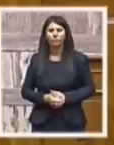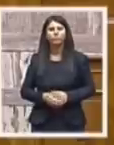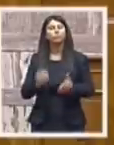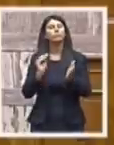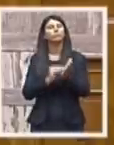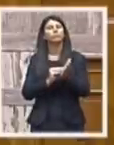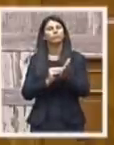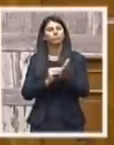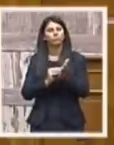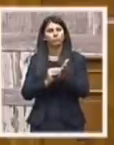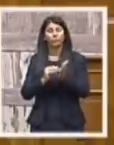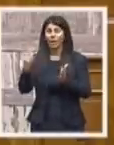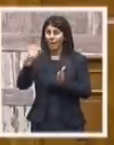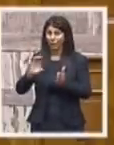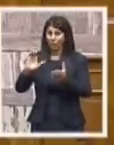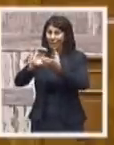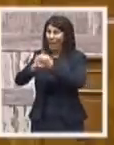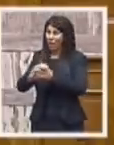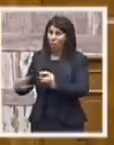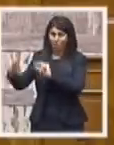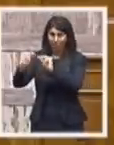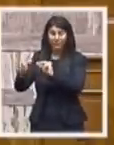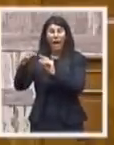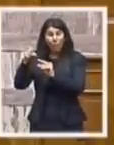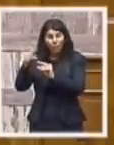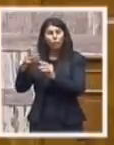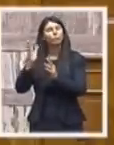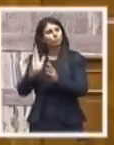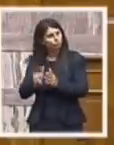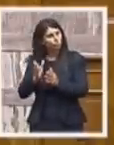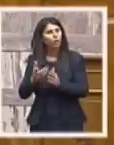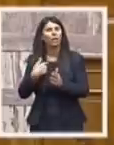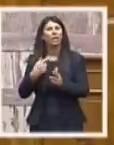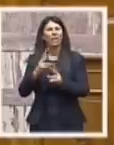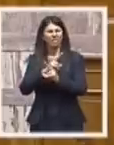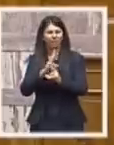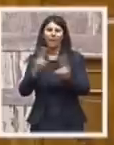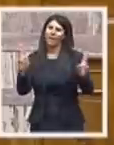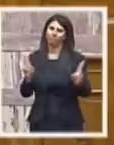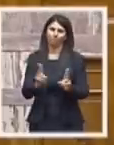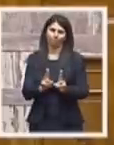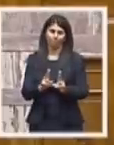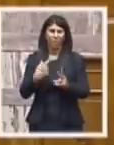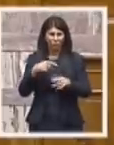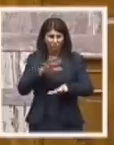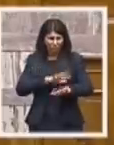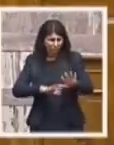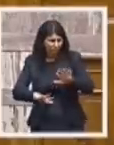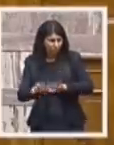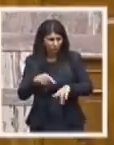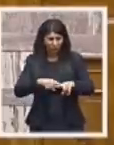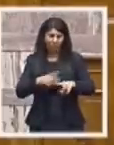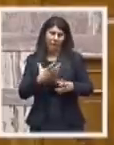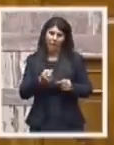Επίσης, μέσω της ευρωπαϊκής ενοποίησης θα τεθούν οι προϋποθέσεις για την εξάλληψη της αδιαφάνειας και της διαφθοράς που μαστίζουν τη χώρα